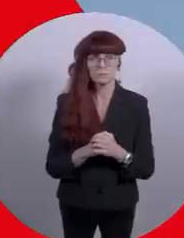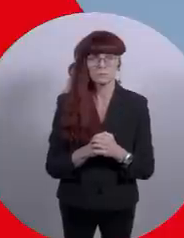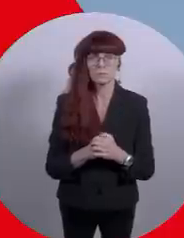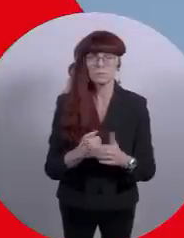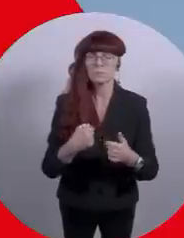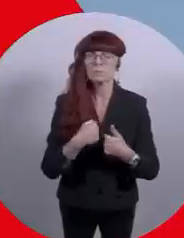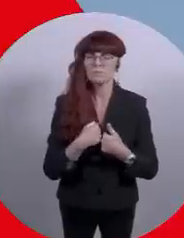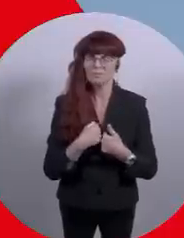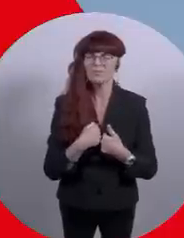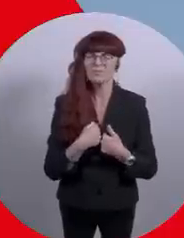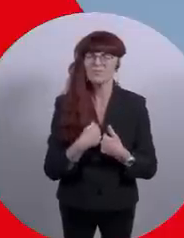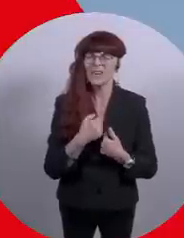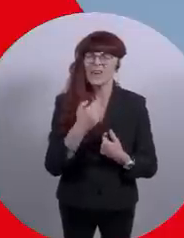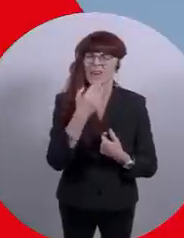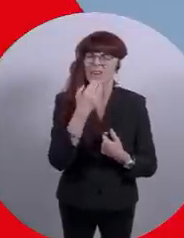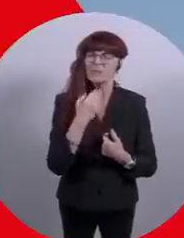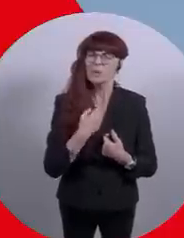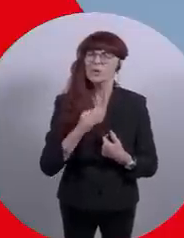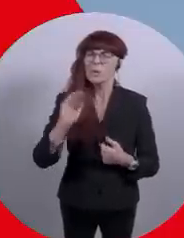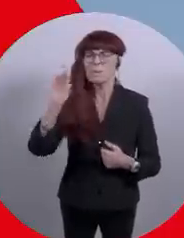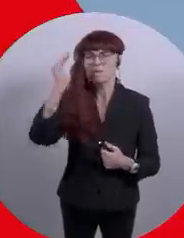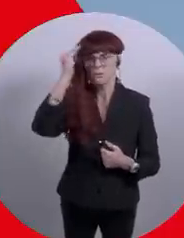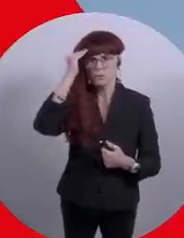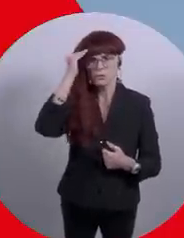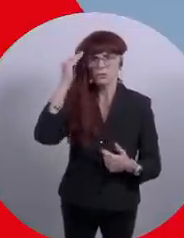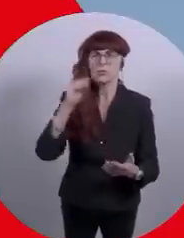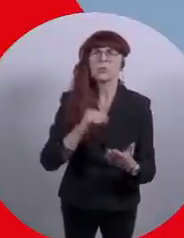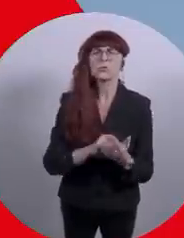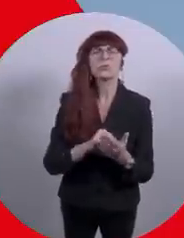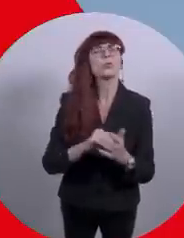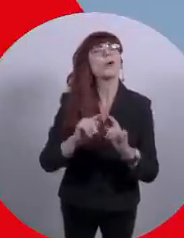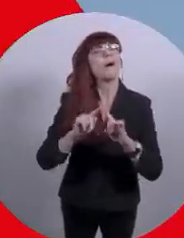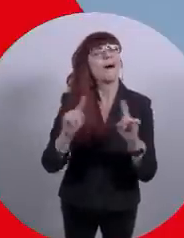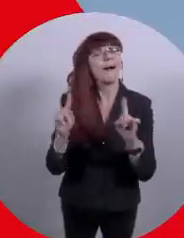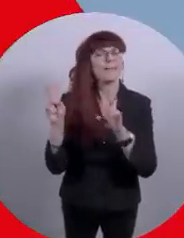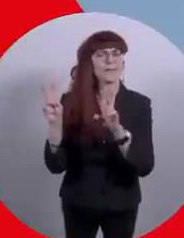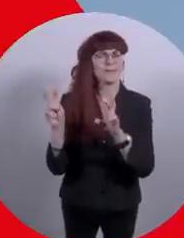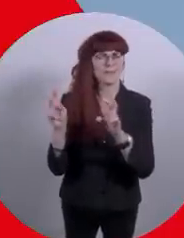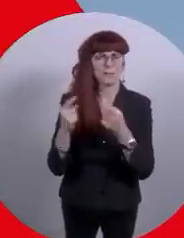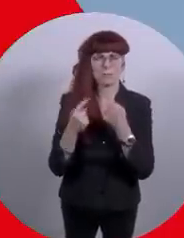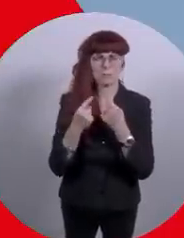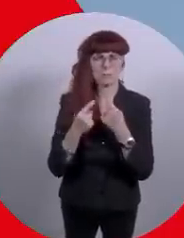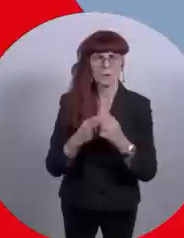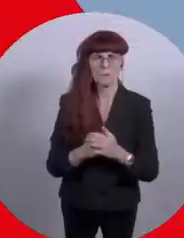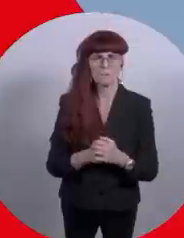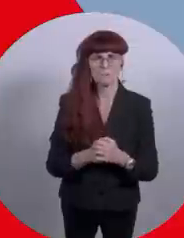ich möchte auch ganz bewusst ein weiteres Thema ansprechen